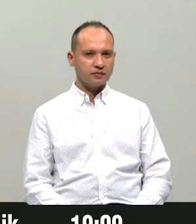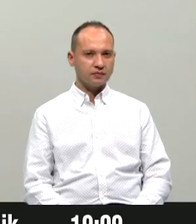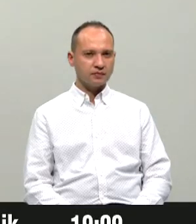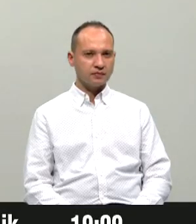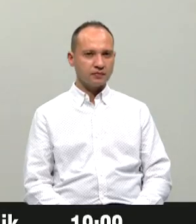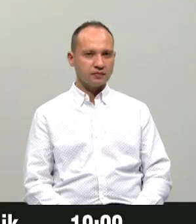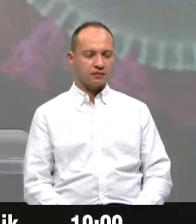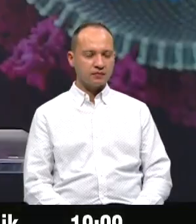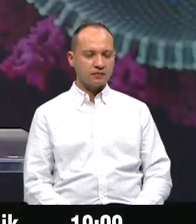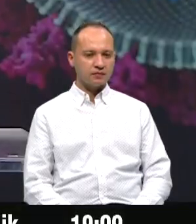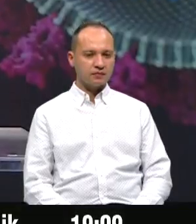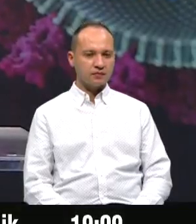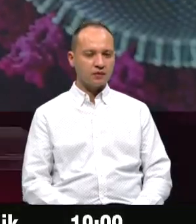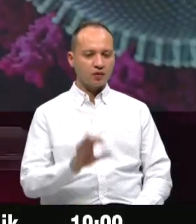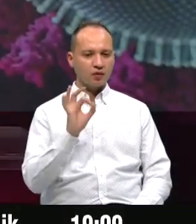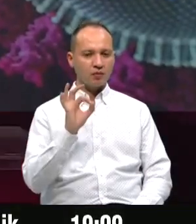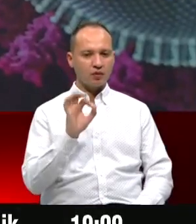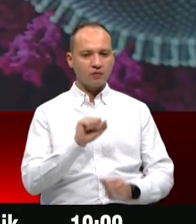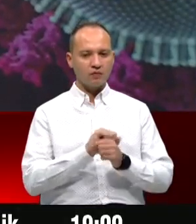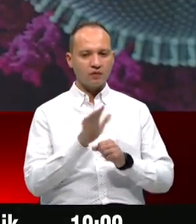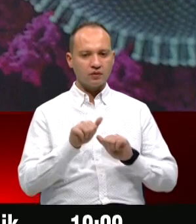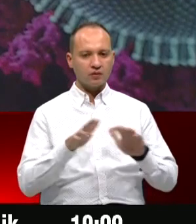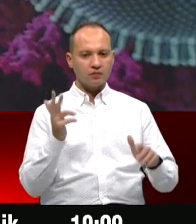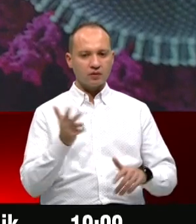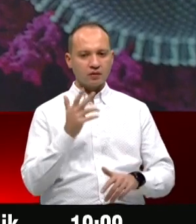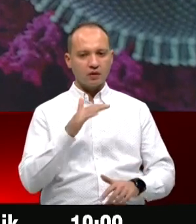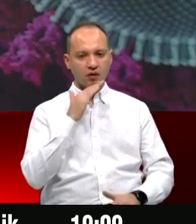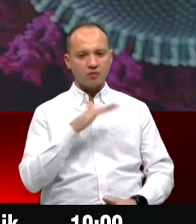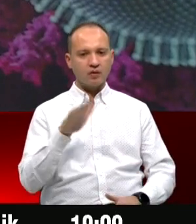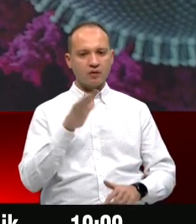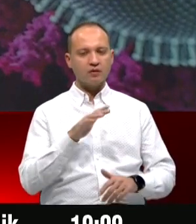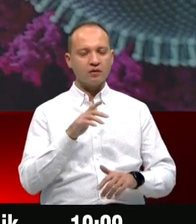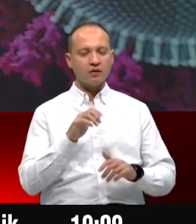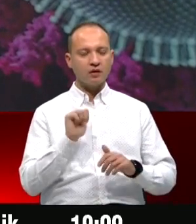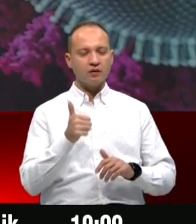Omikron'un yayılma hızı Avrupa'yı da etkisi altına aldı.